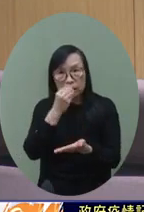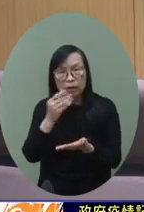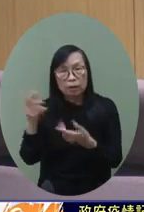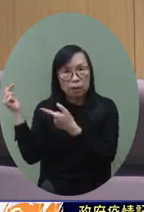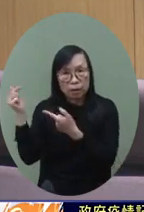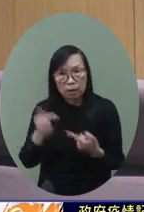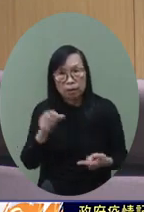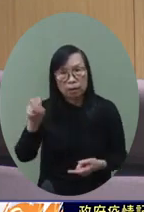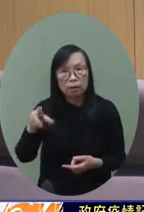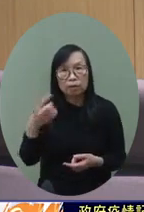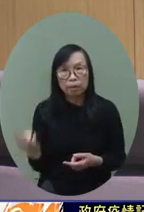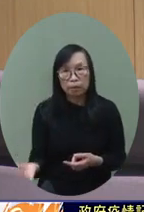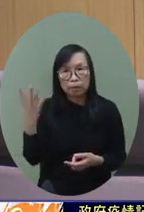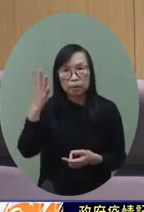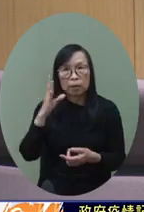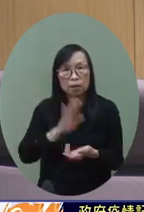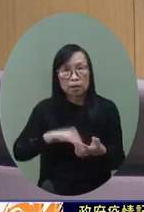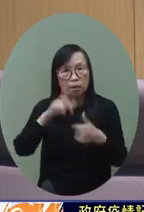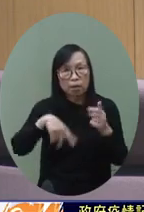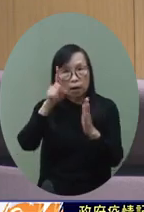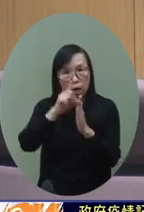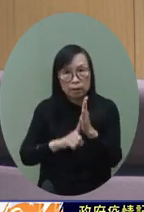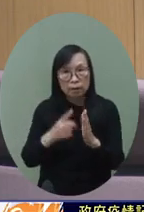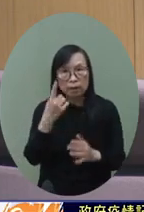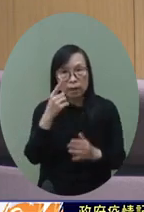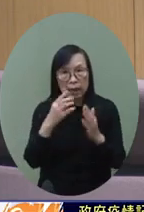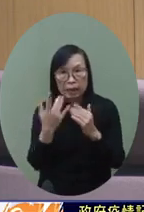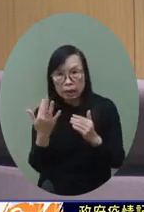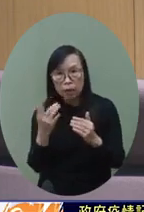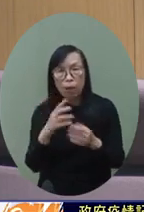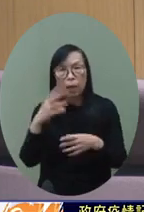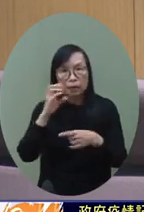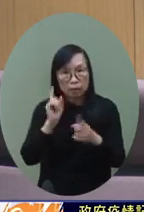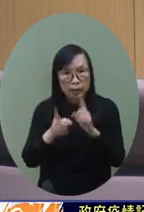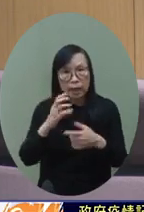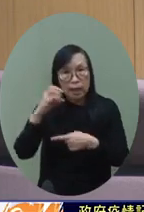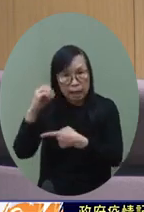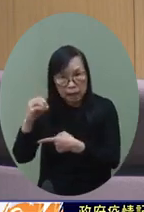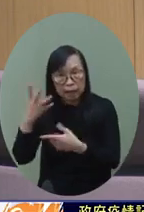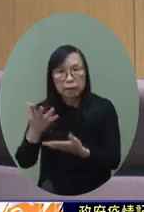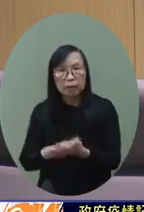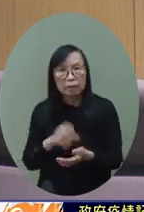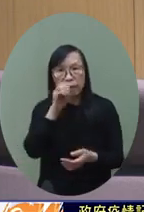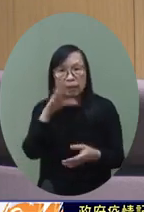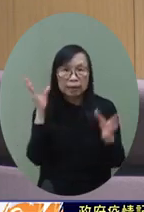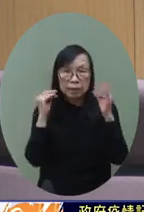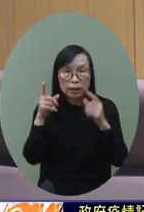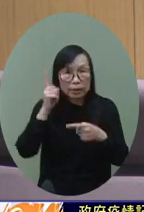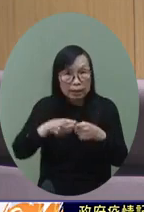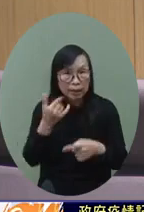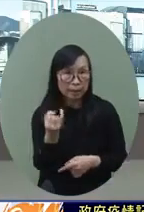持一段時間，直至本地個案嘅數字下降至單位數字或者歸零。想問呢個消息係咪即係真嘅咧？唔